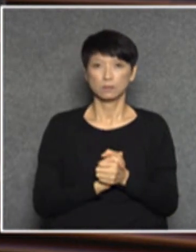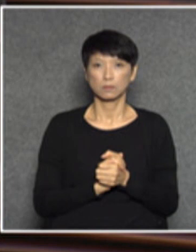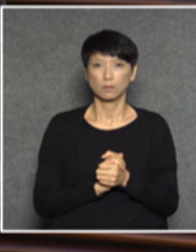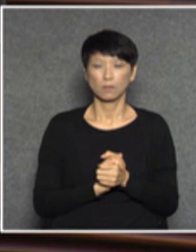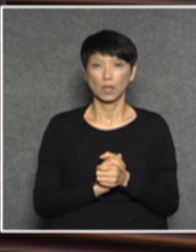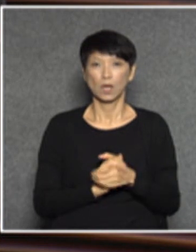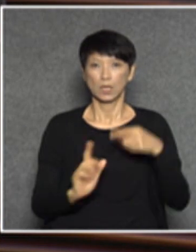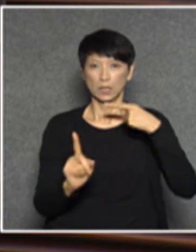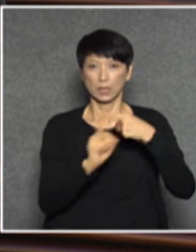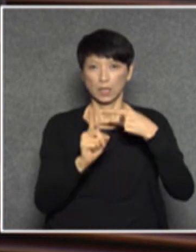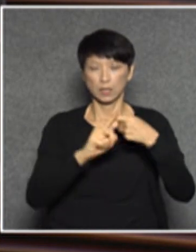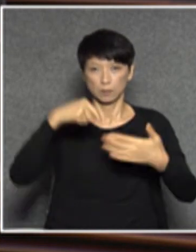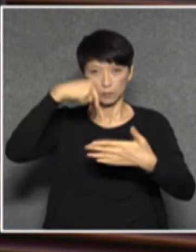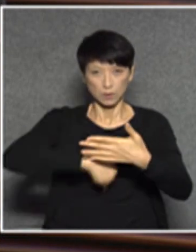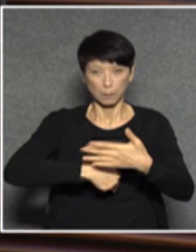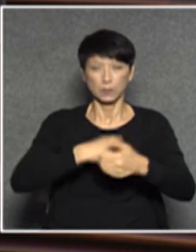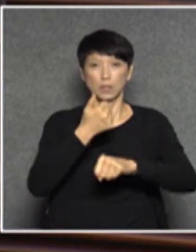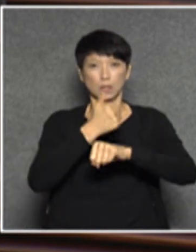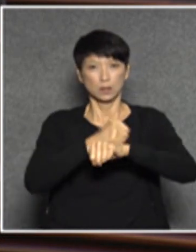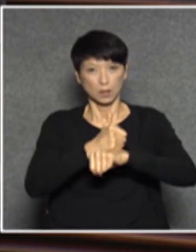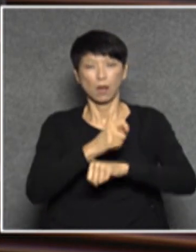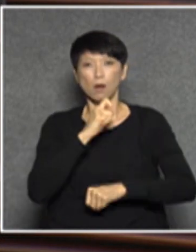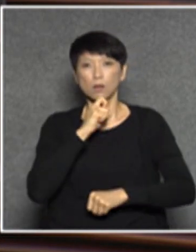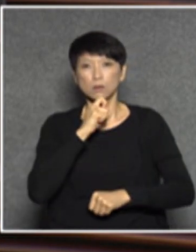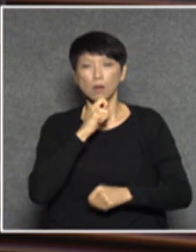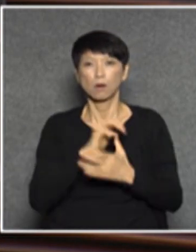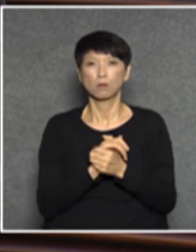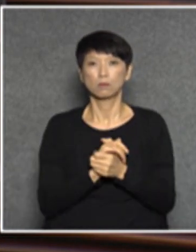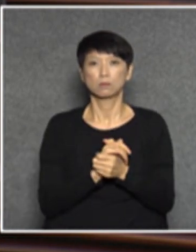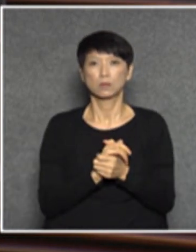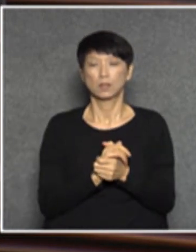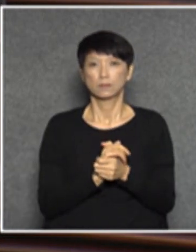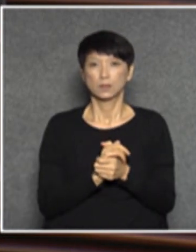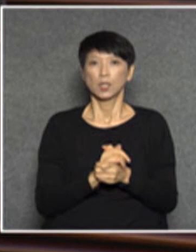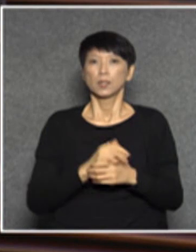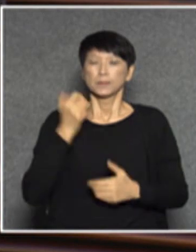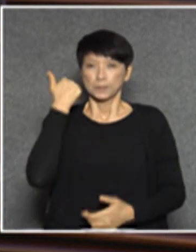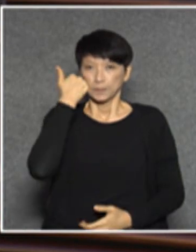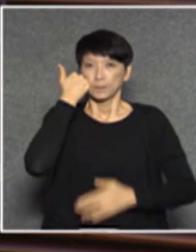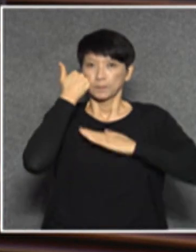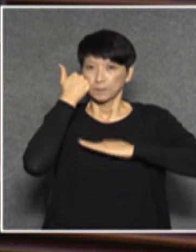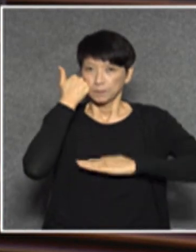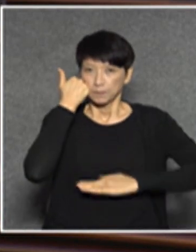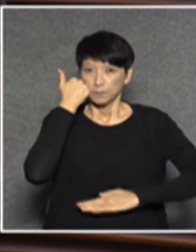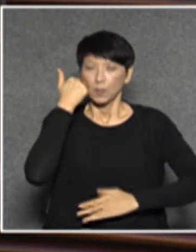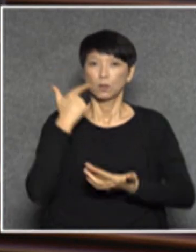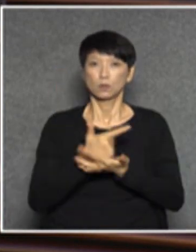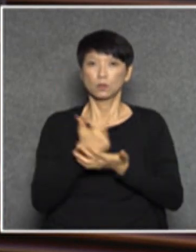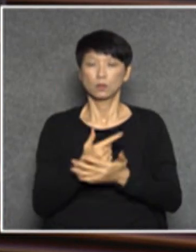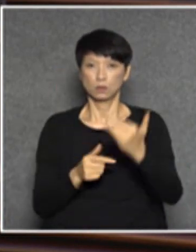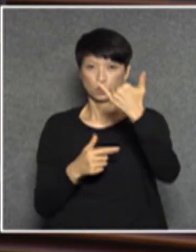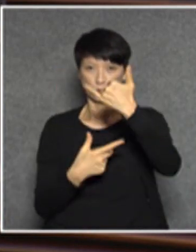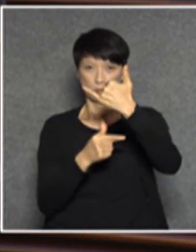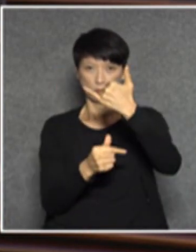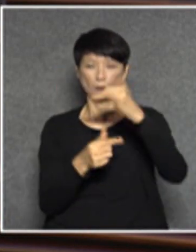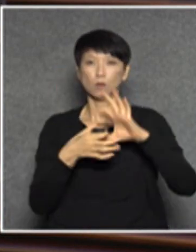機，也都禍中有福，只要我們沉着應戰就可以。這一方面，主席，我們早前在6月10日的辯論裏面，